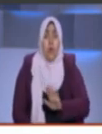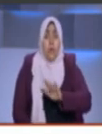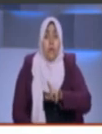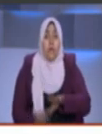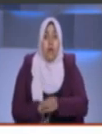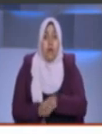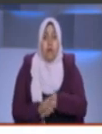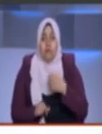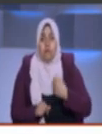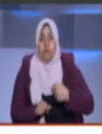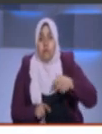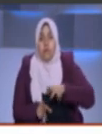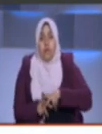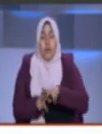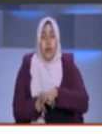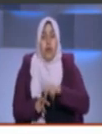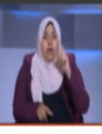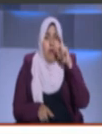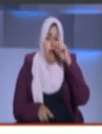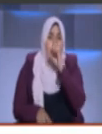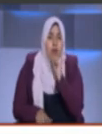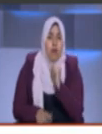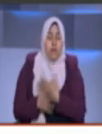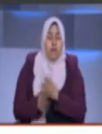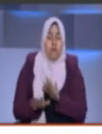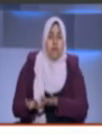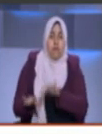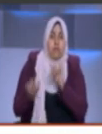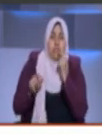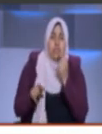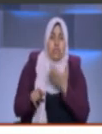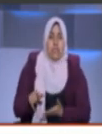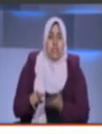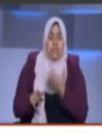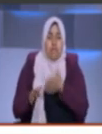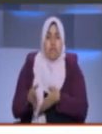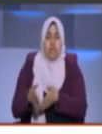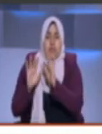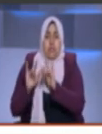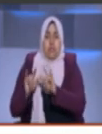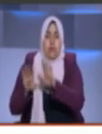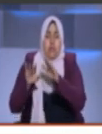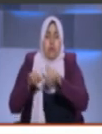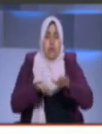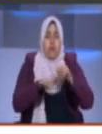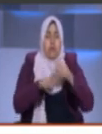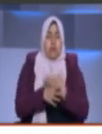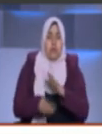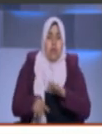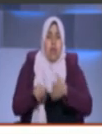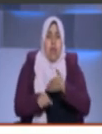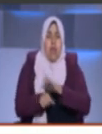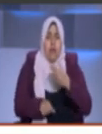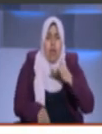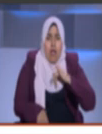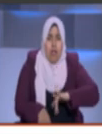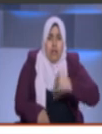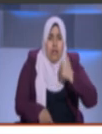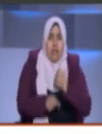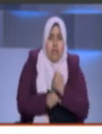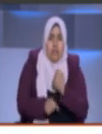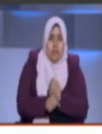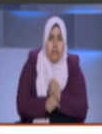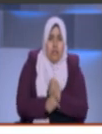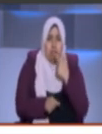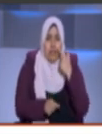هربوا وتركوا المسنين في دار المسنين وهربوا خوفا على أعمارهم. ولهذا جان